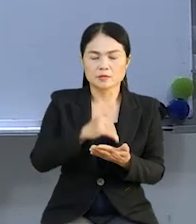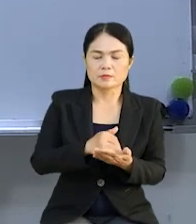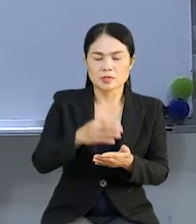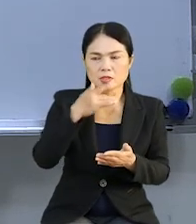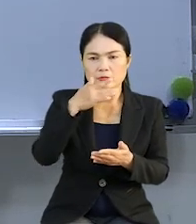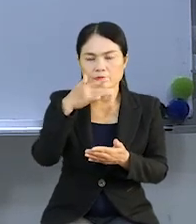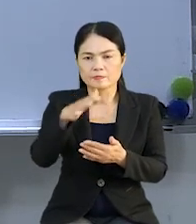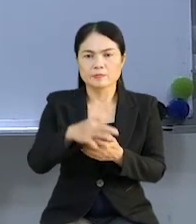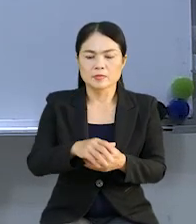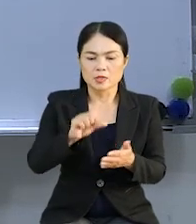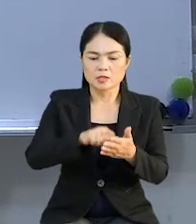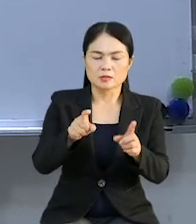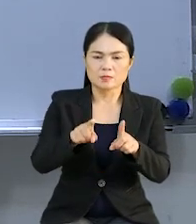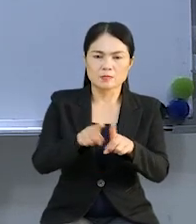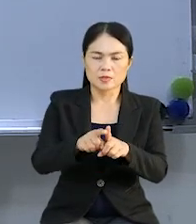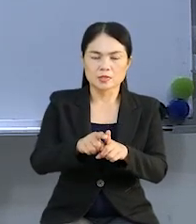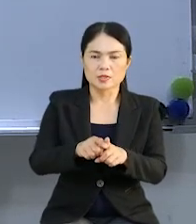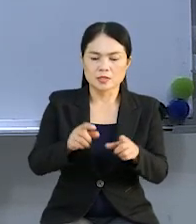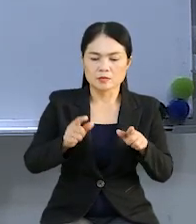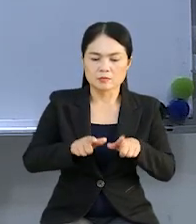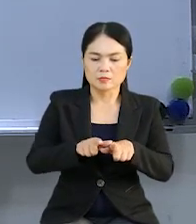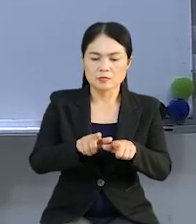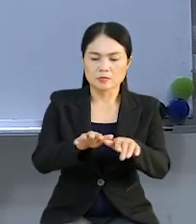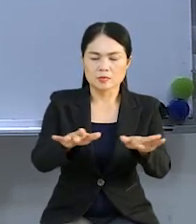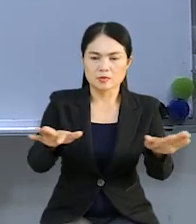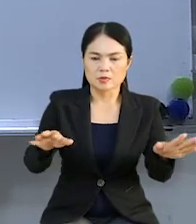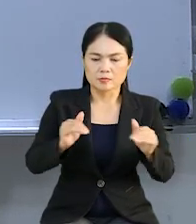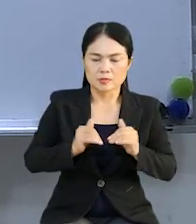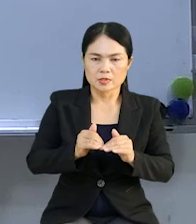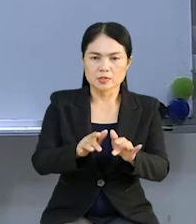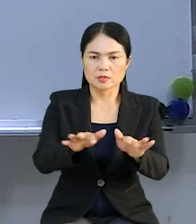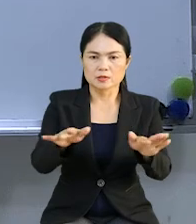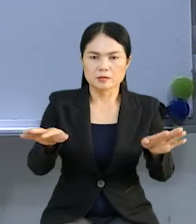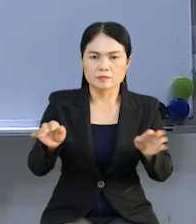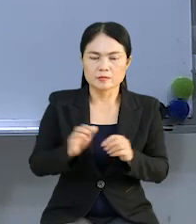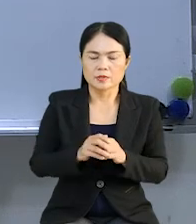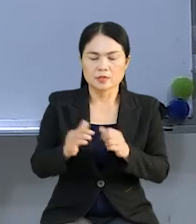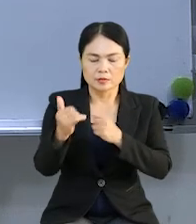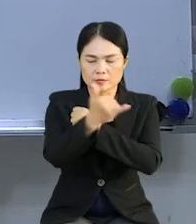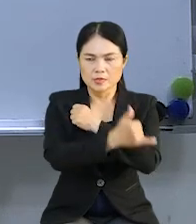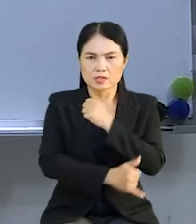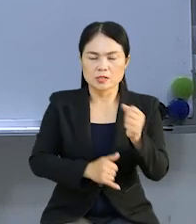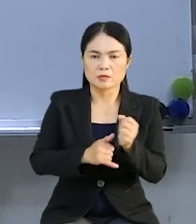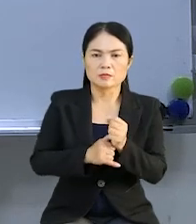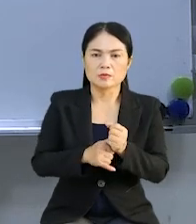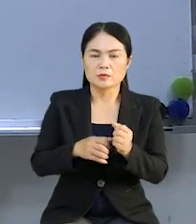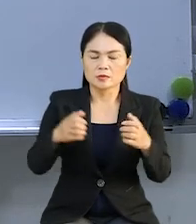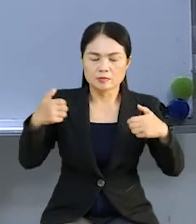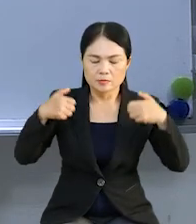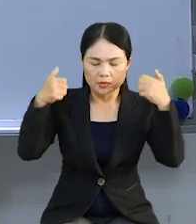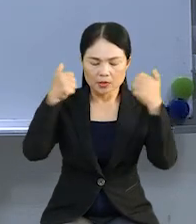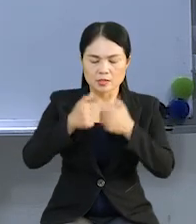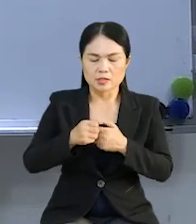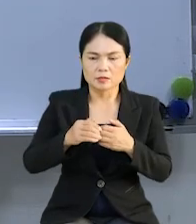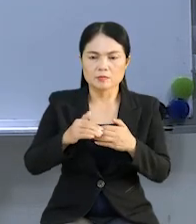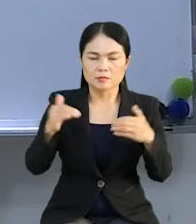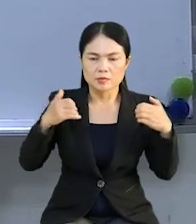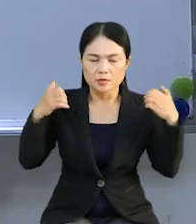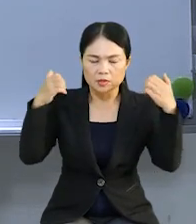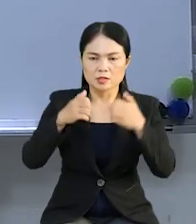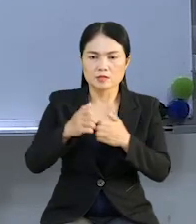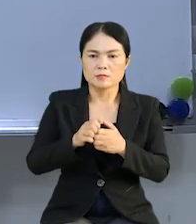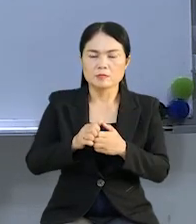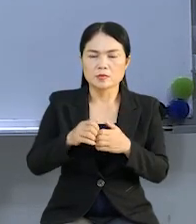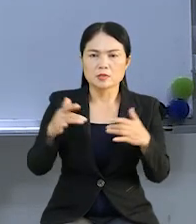សមុទ្រនៃដូចនឹងពាក្យជលសាសាគោបាទប្រទេសនៃដូចនឹងពាក្យនគរសីមាបុ